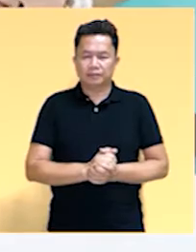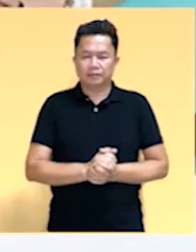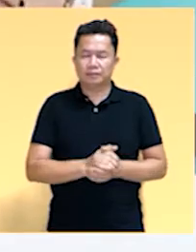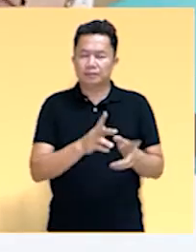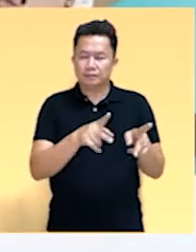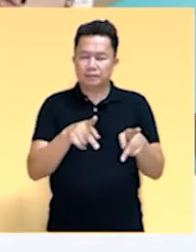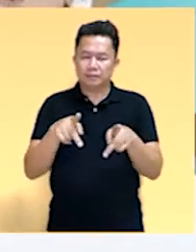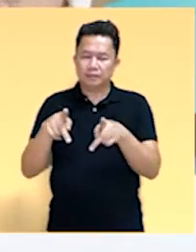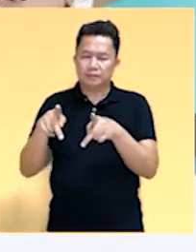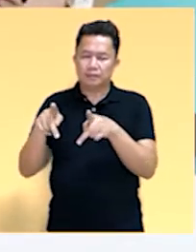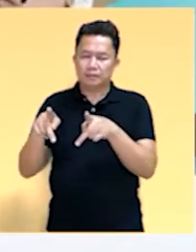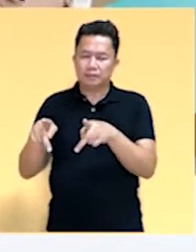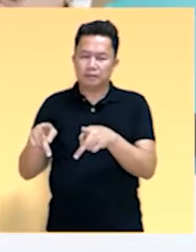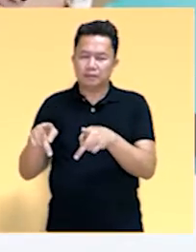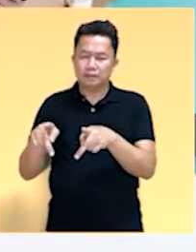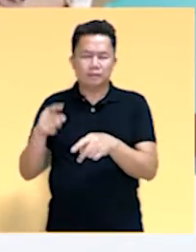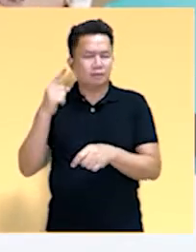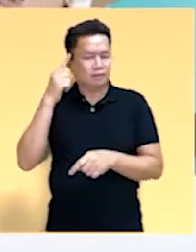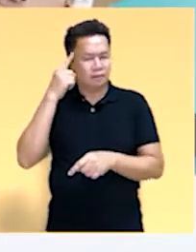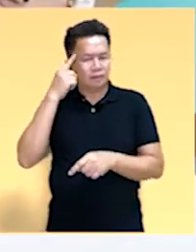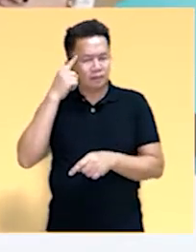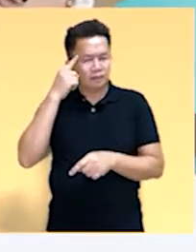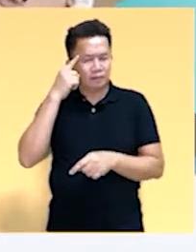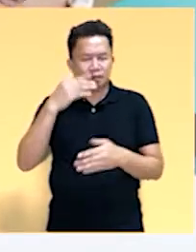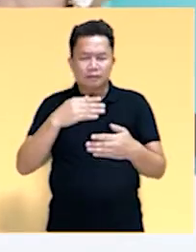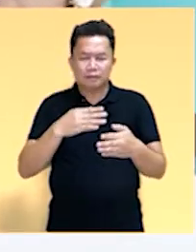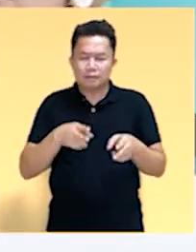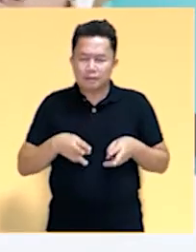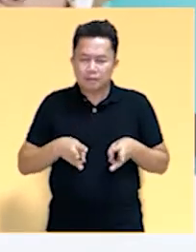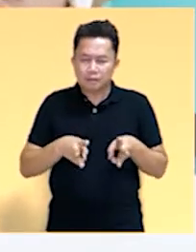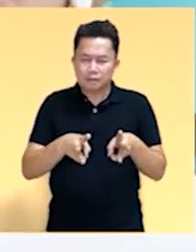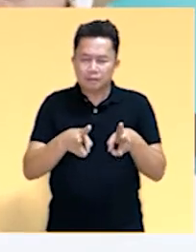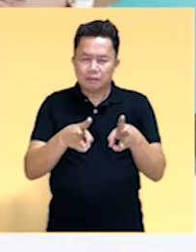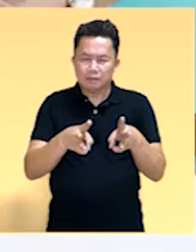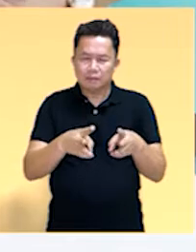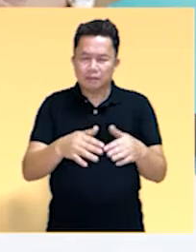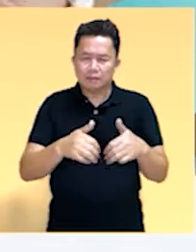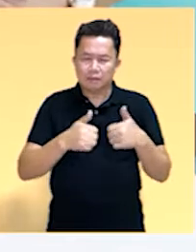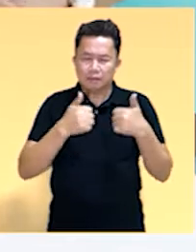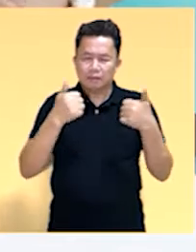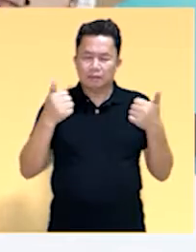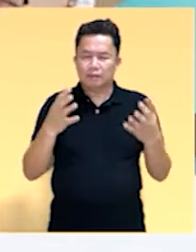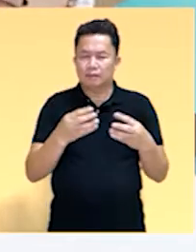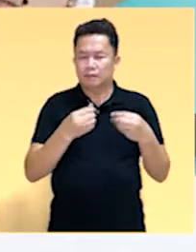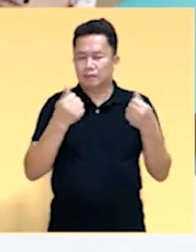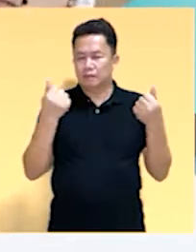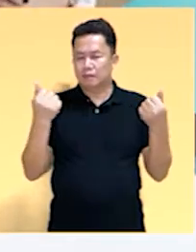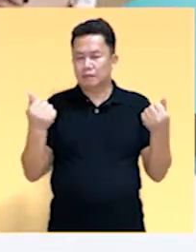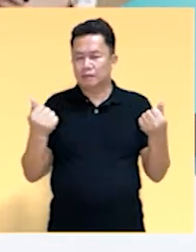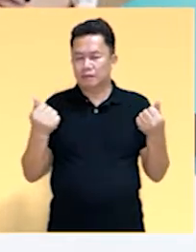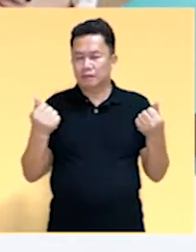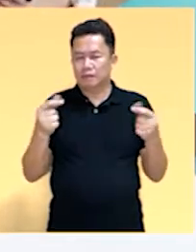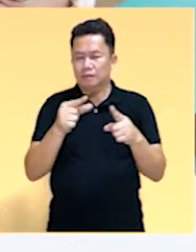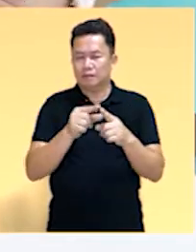Ang plan ay isipin natin ang paraan kung paano i-solve ang word problem.